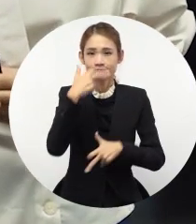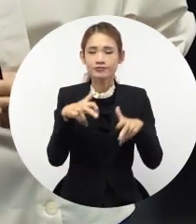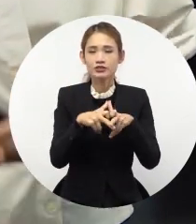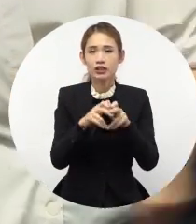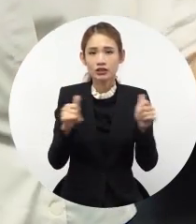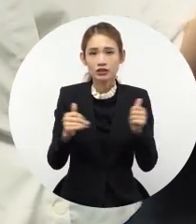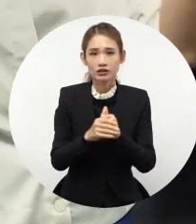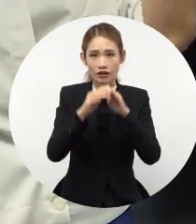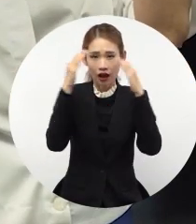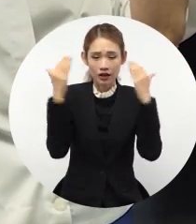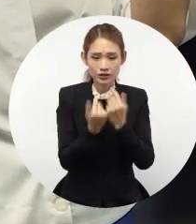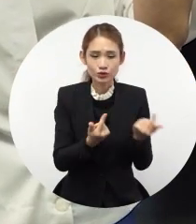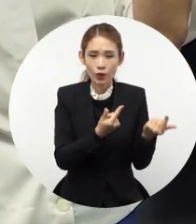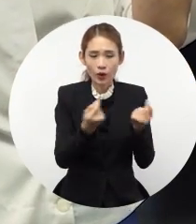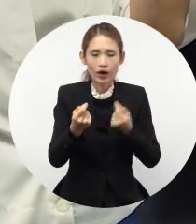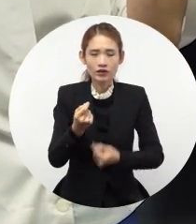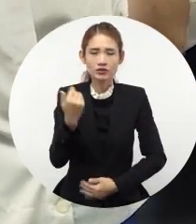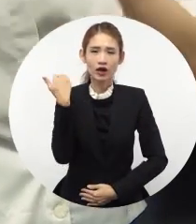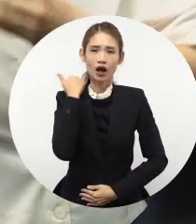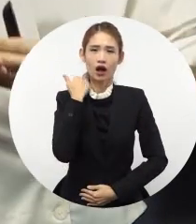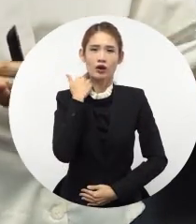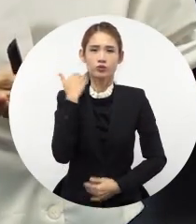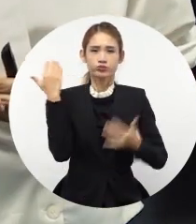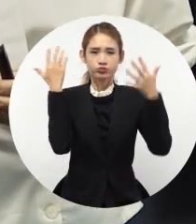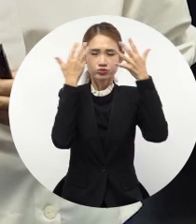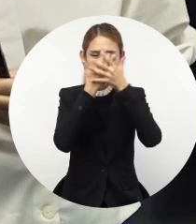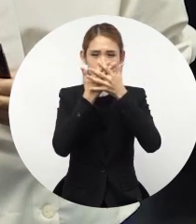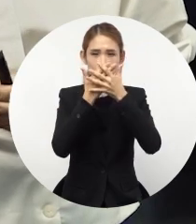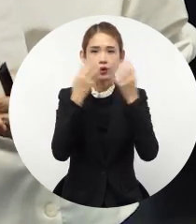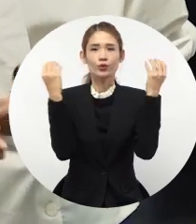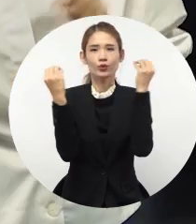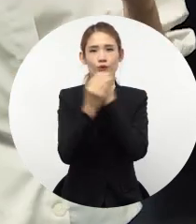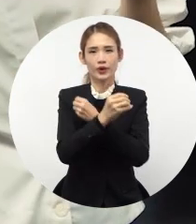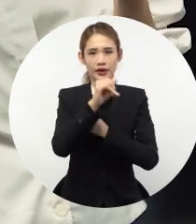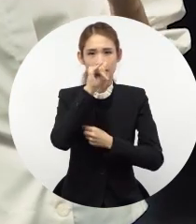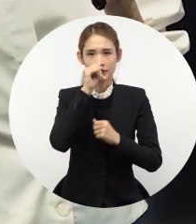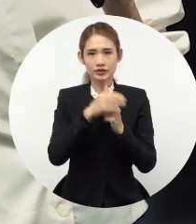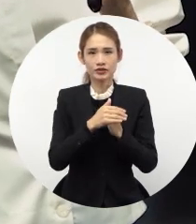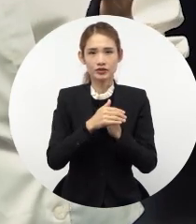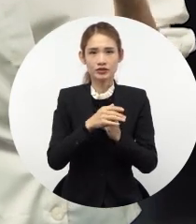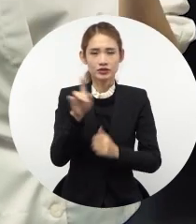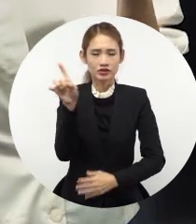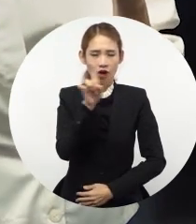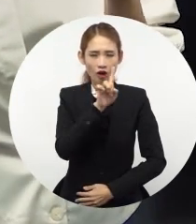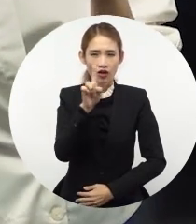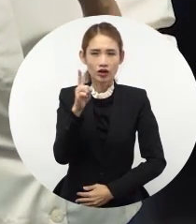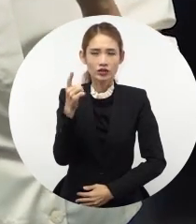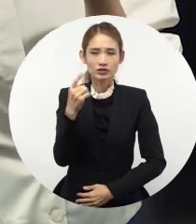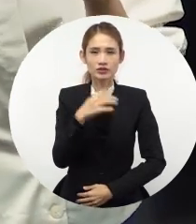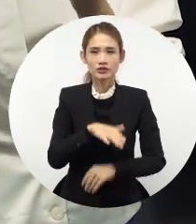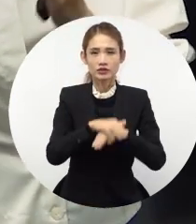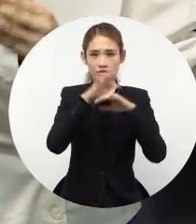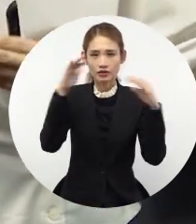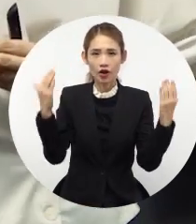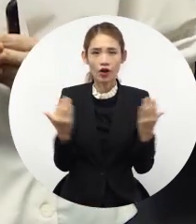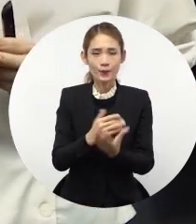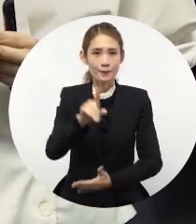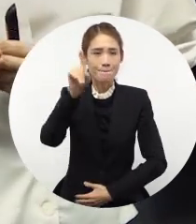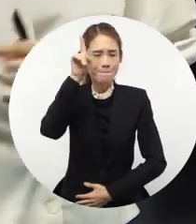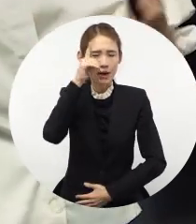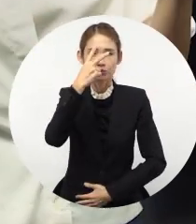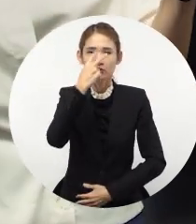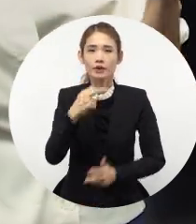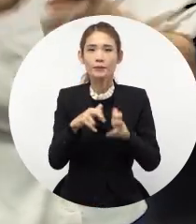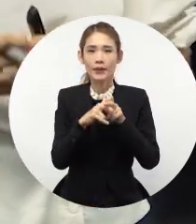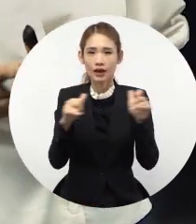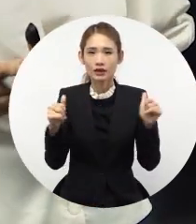시각장애인들은 모두 다 전혀 보이지 않는 사람들이야 라고 오해하시는데, 전혀 보이지 않는 전맹인